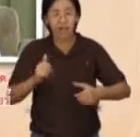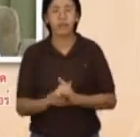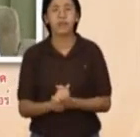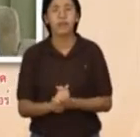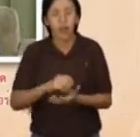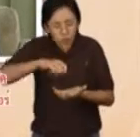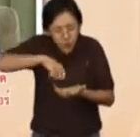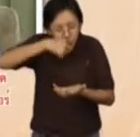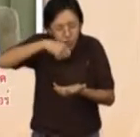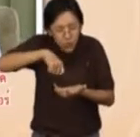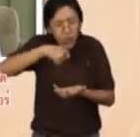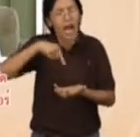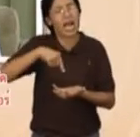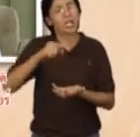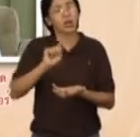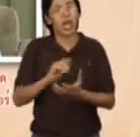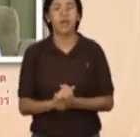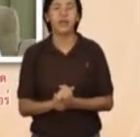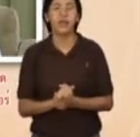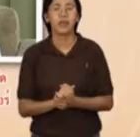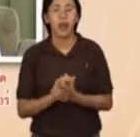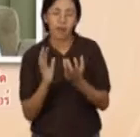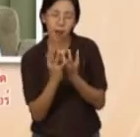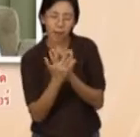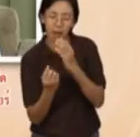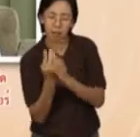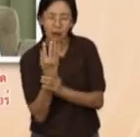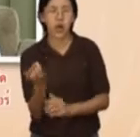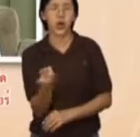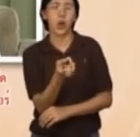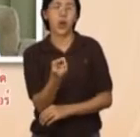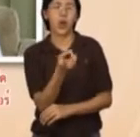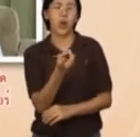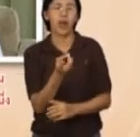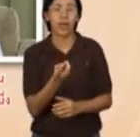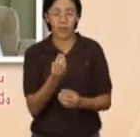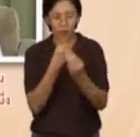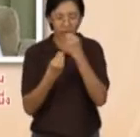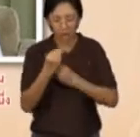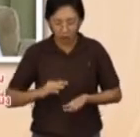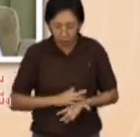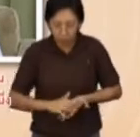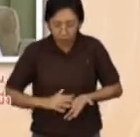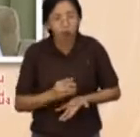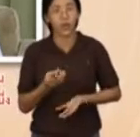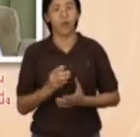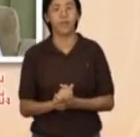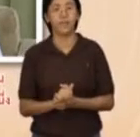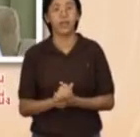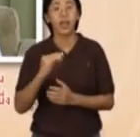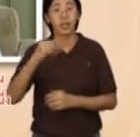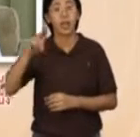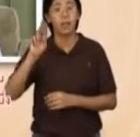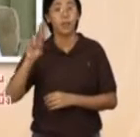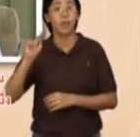กงจืดจานนี้คือผักอาจจะน้อยไปหน่อยนะคะจะไม่ค่อยจะมีไฟเบอร์แต่ในด้านถึงโปรตีนแล้วเนี่ย